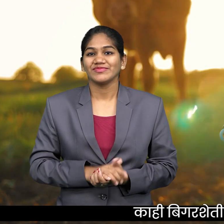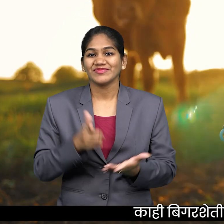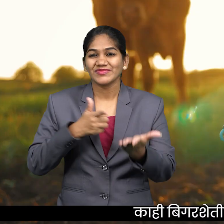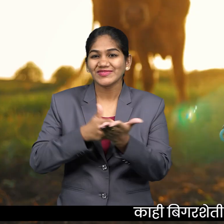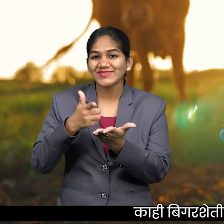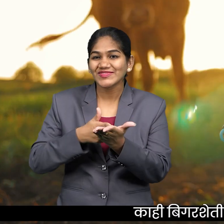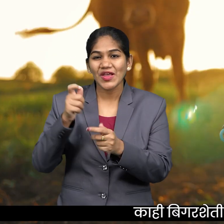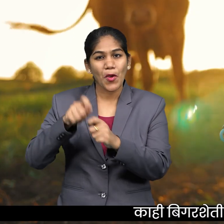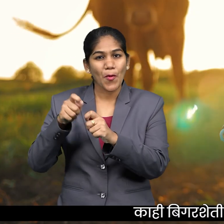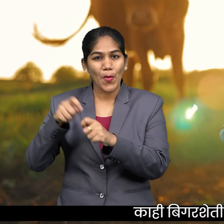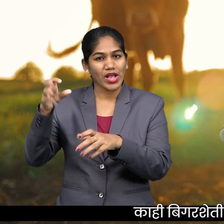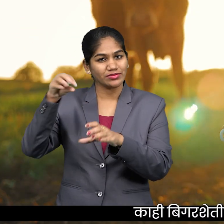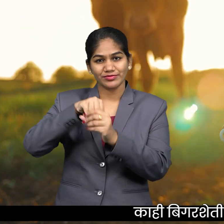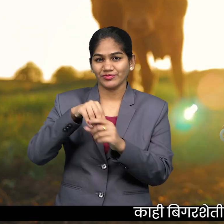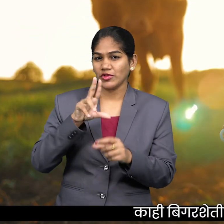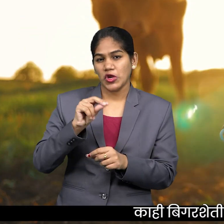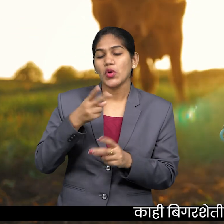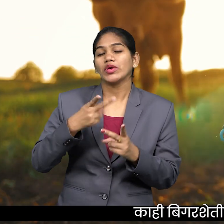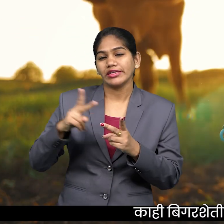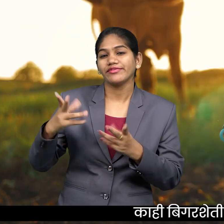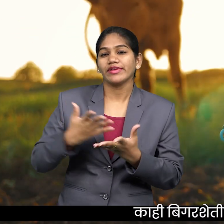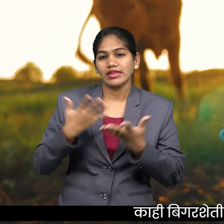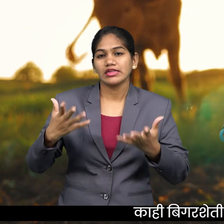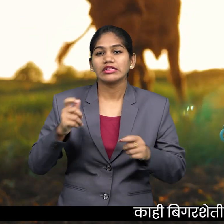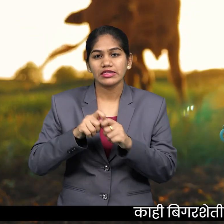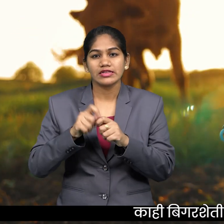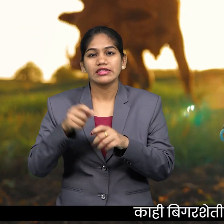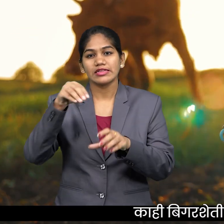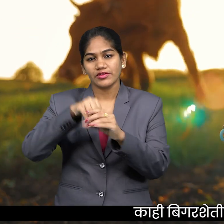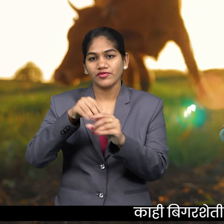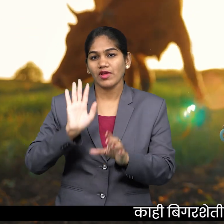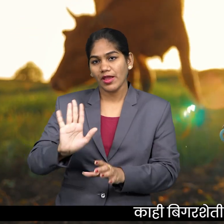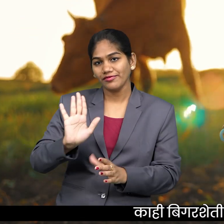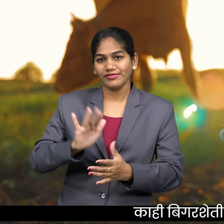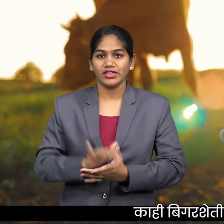काही बिगर शेती उत्पादन क्रियाकलाप आहेत.